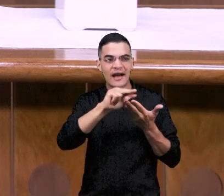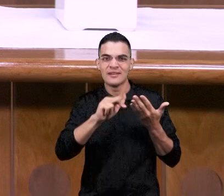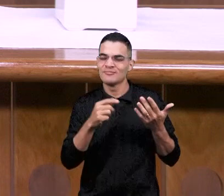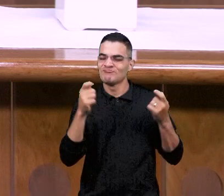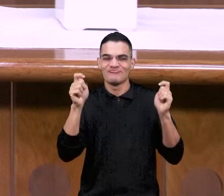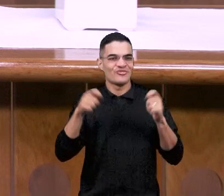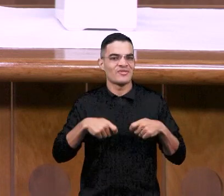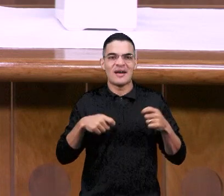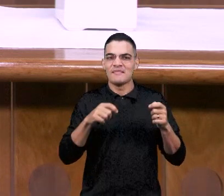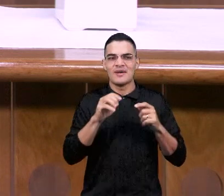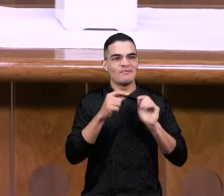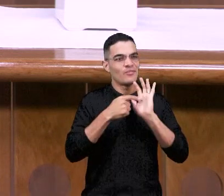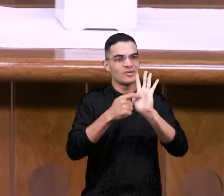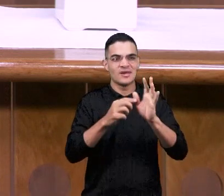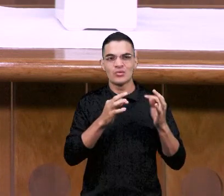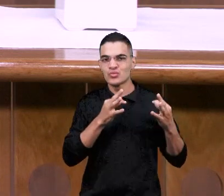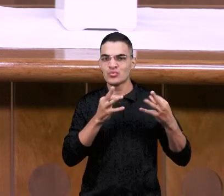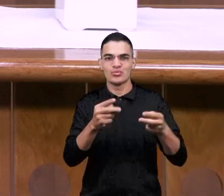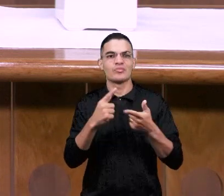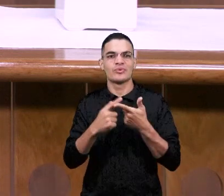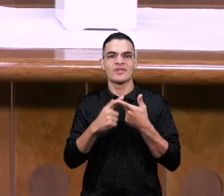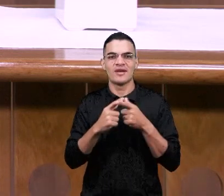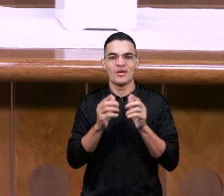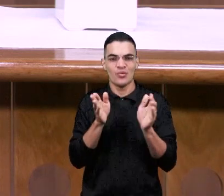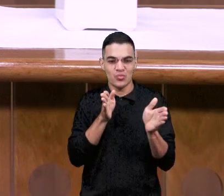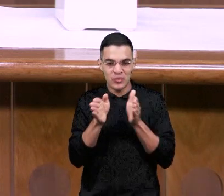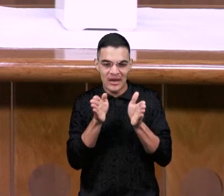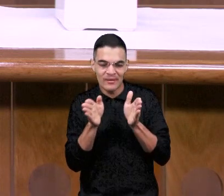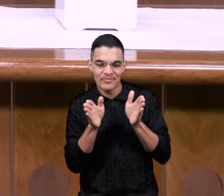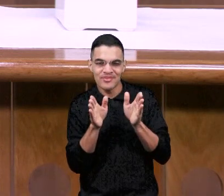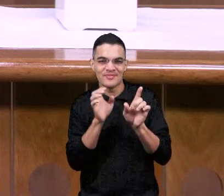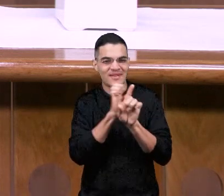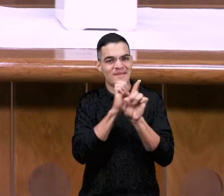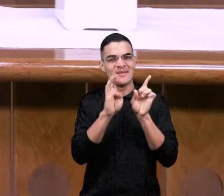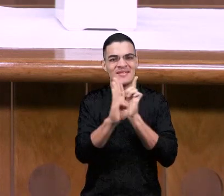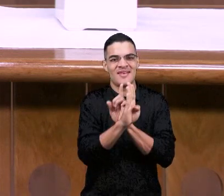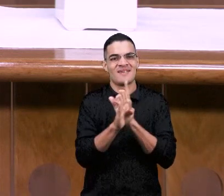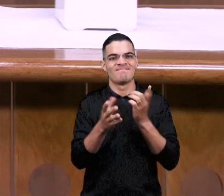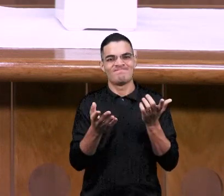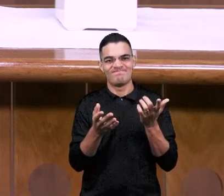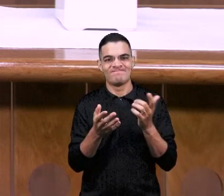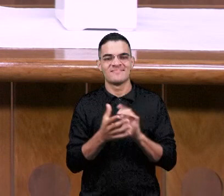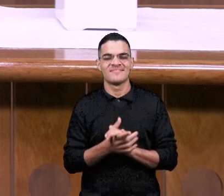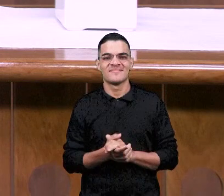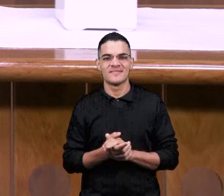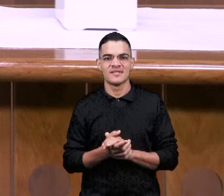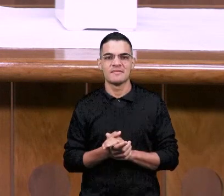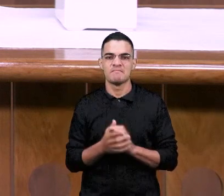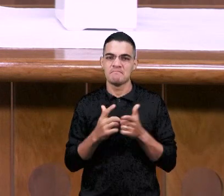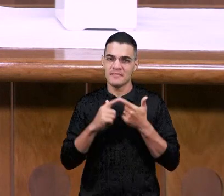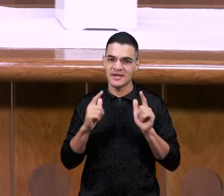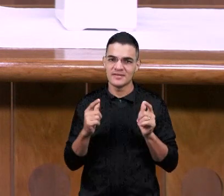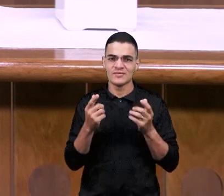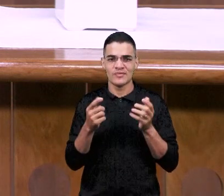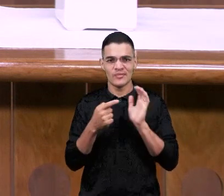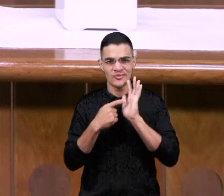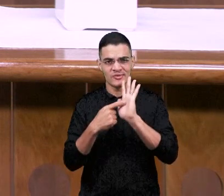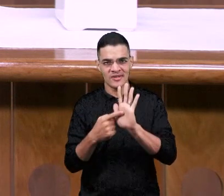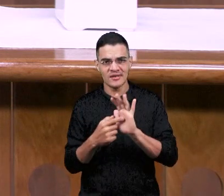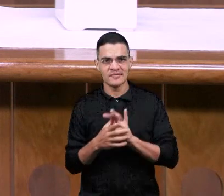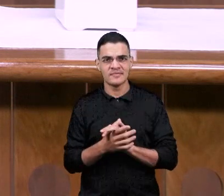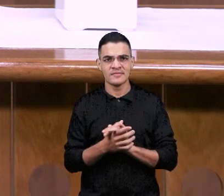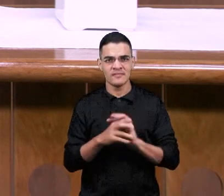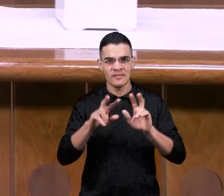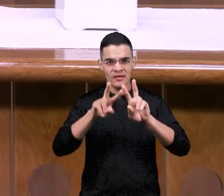tous ici à cet horaire de l'école biblique dominicale, parce que c'est un horaire court. Mais nous allons maintenant